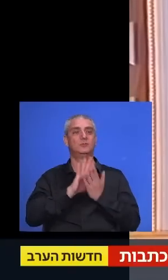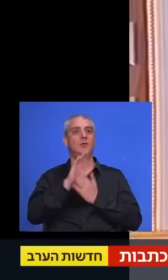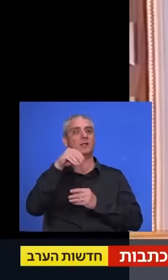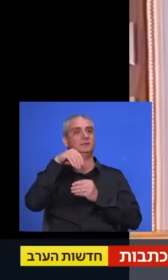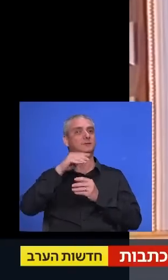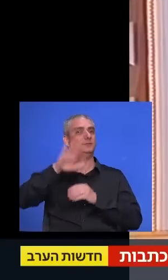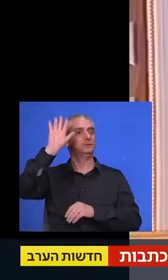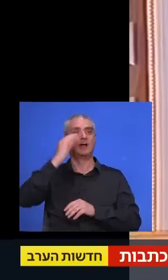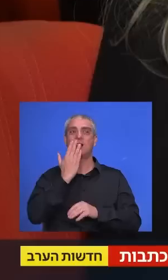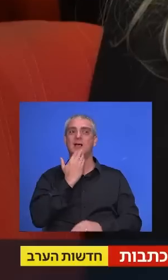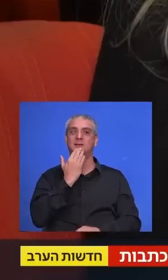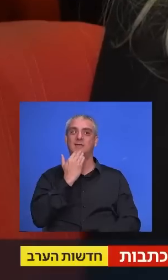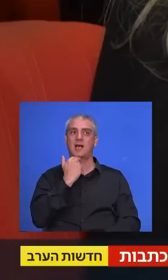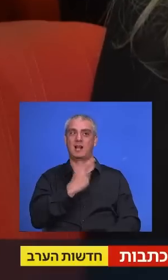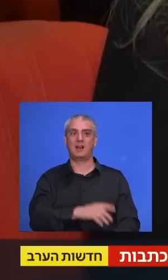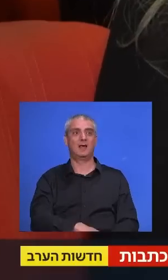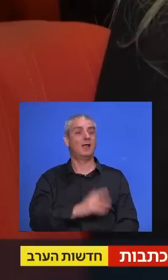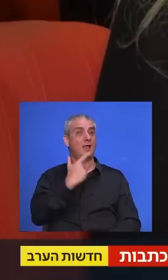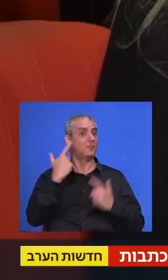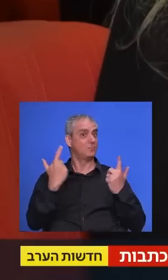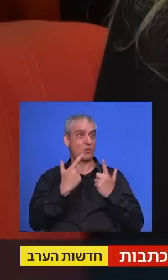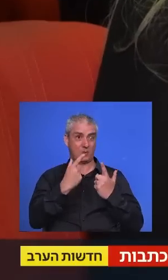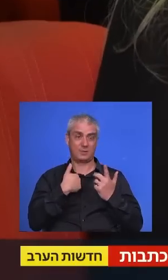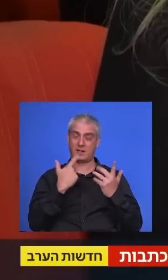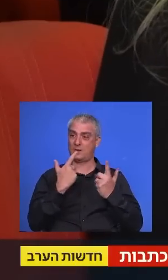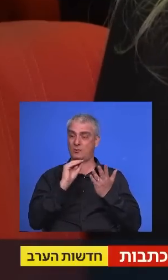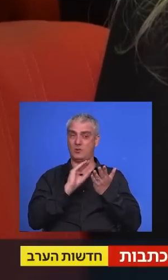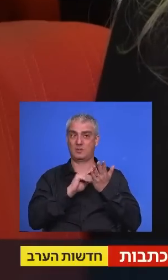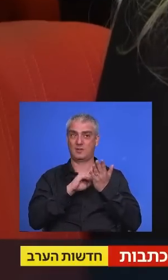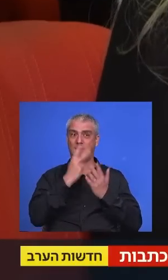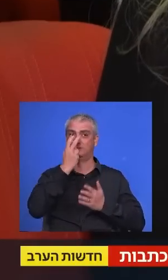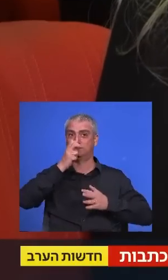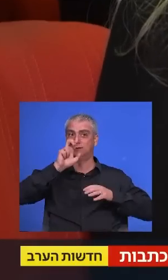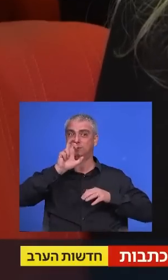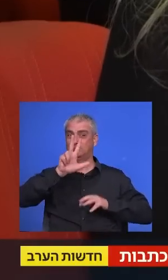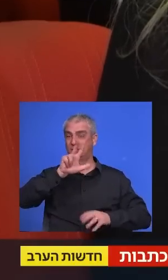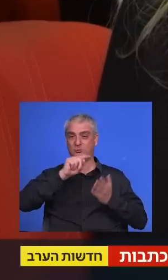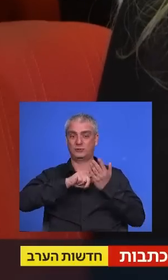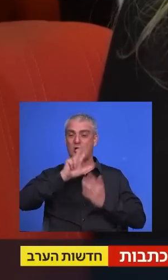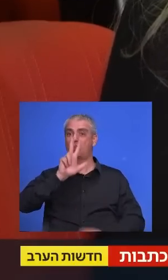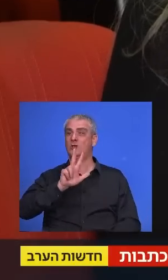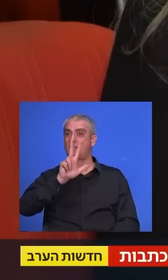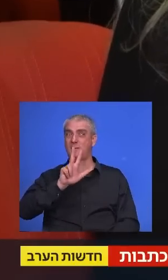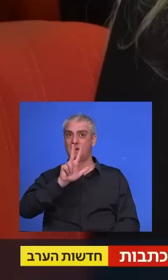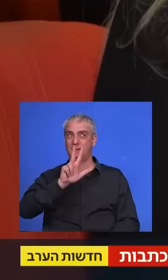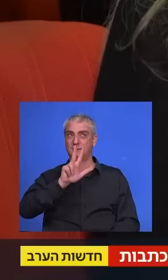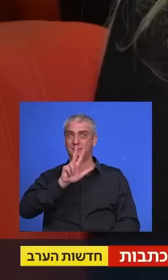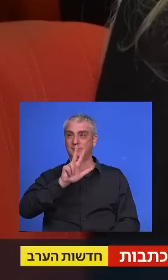Israel. את המאורע הזה אני אחגוג ב-23 לשלישי